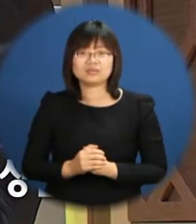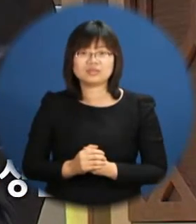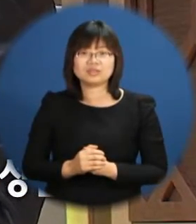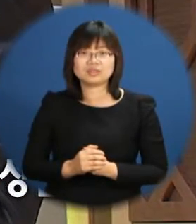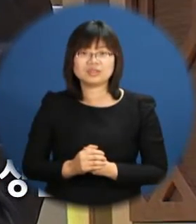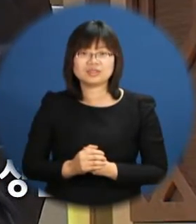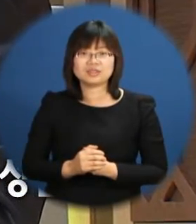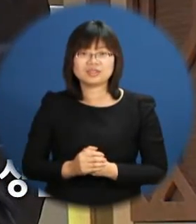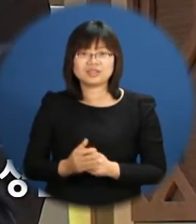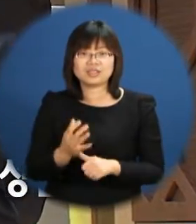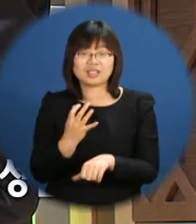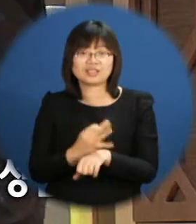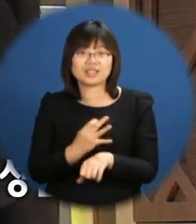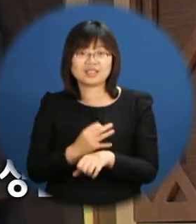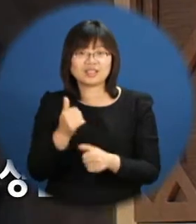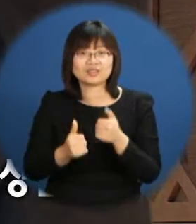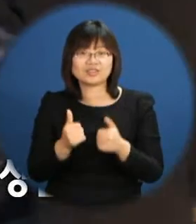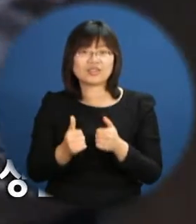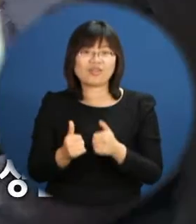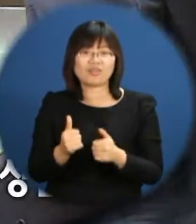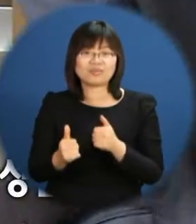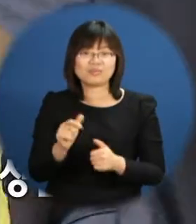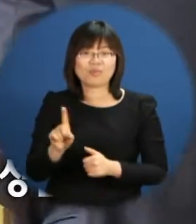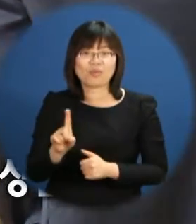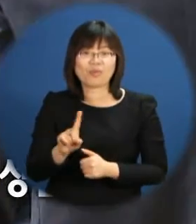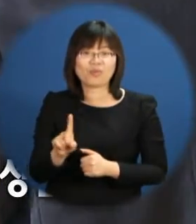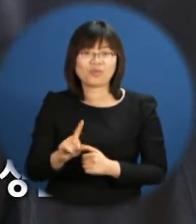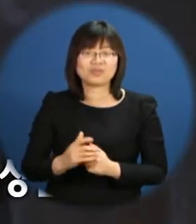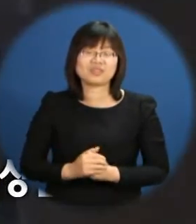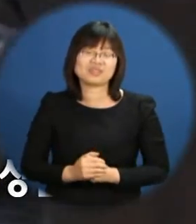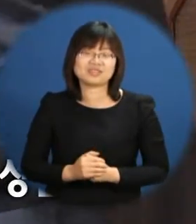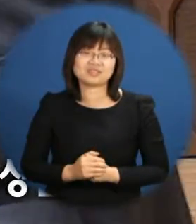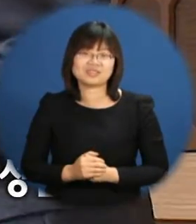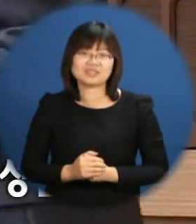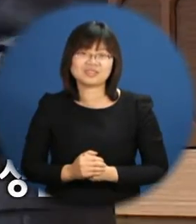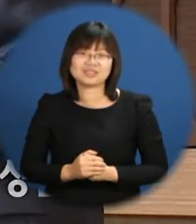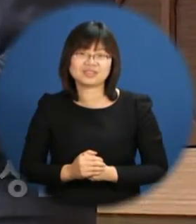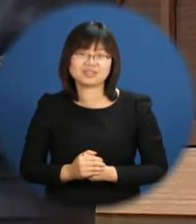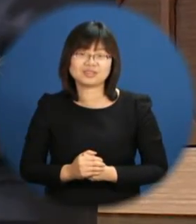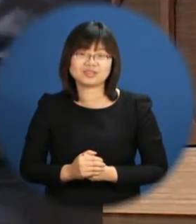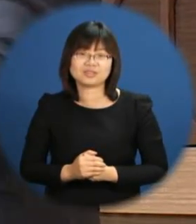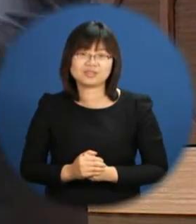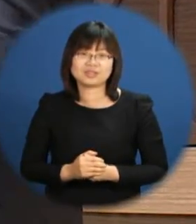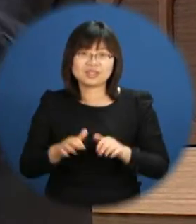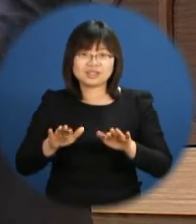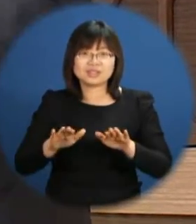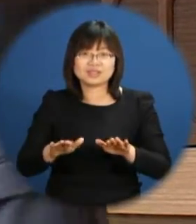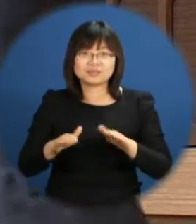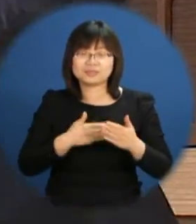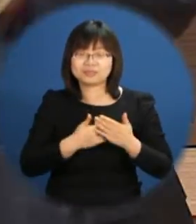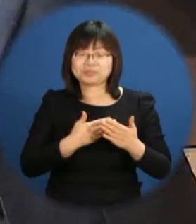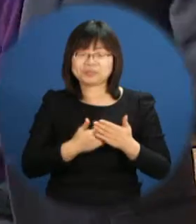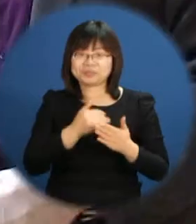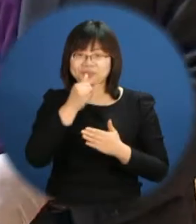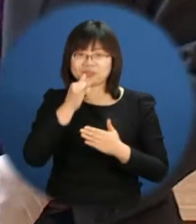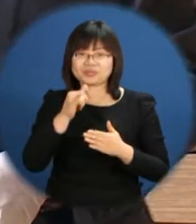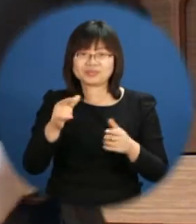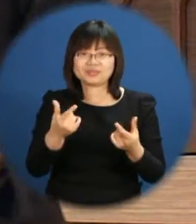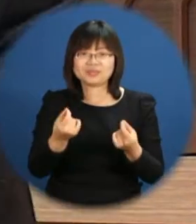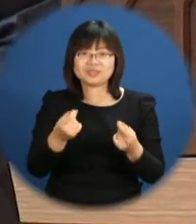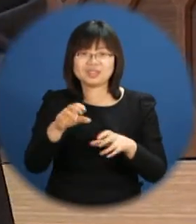세상에 그렇게 간단한 실험 때가 있습니다 4 지금 막 긴장 하셨지요 이런거 갖고